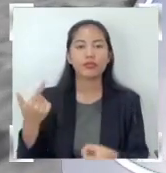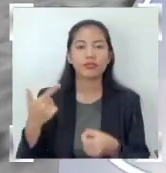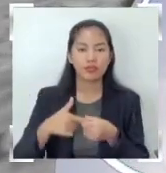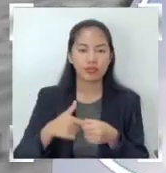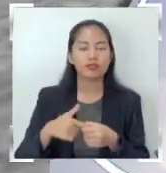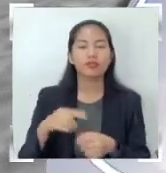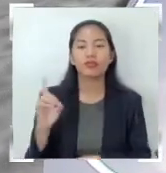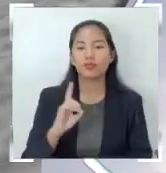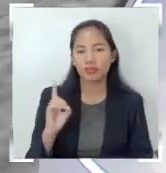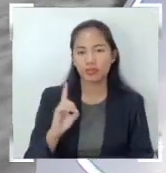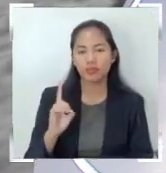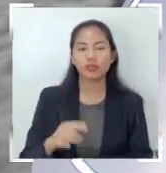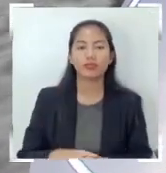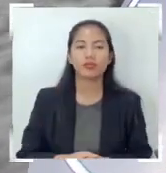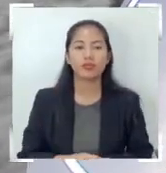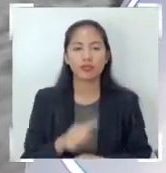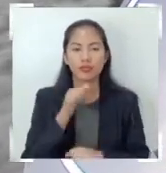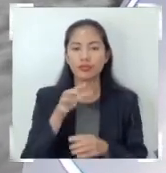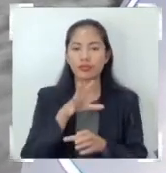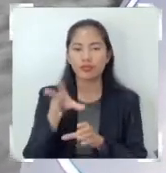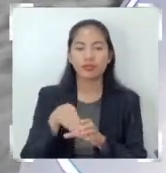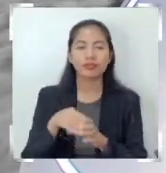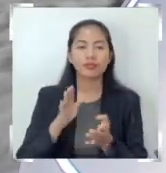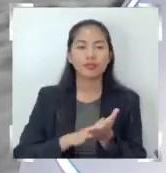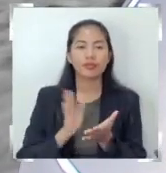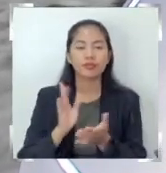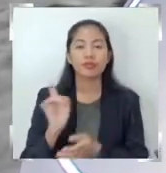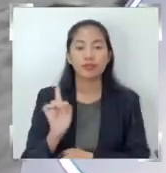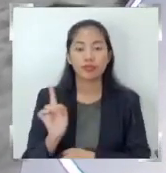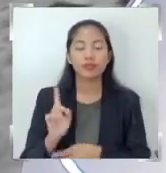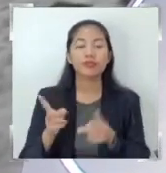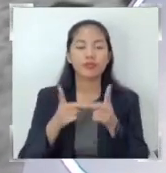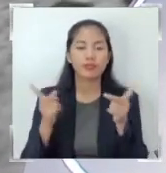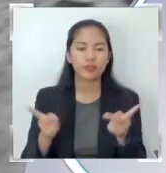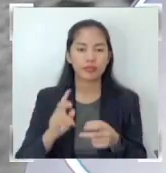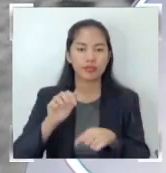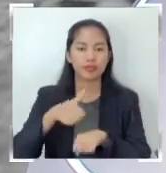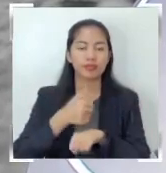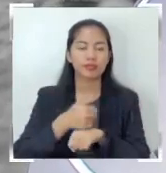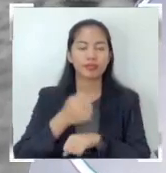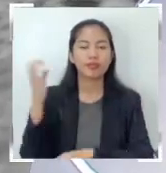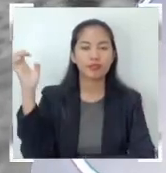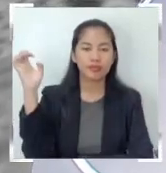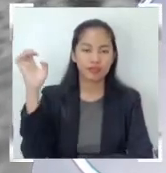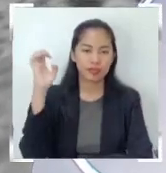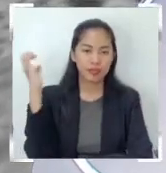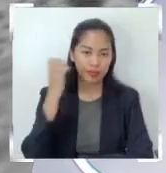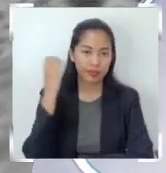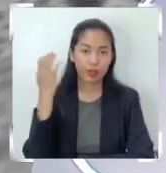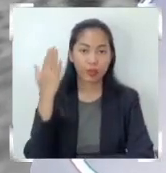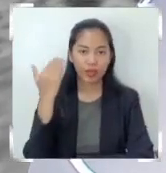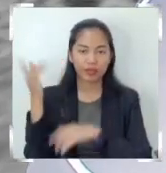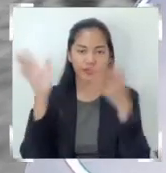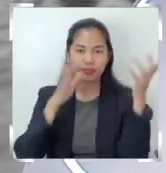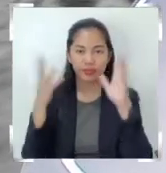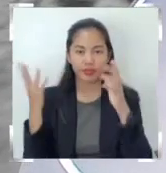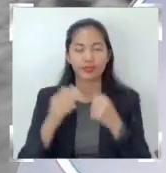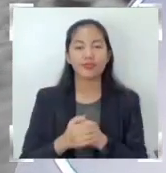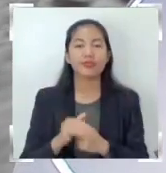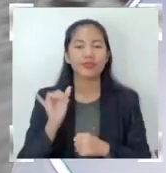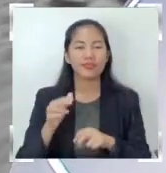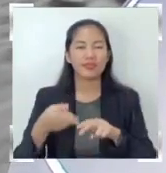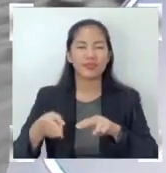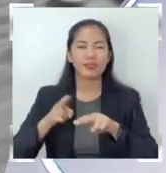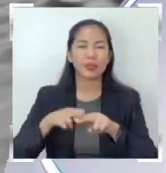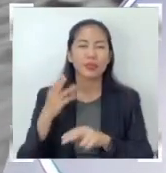Hindi kasama sa pagmahal ng kerosene ang mga lugar na nasa state of calamity dahil sa bagyong Odette. Ang taas presyo ay bunso ng galaw sa presyuan ng